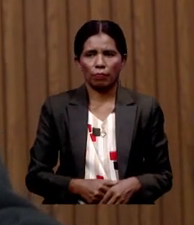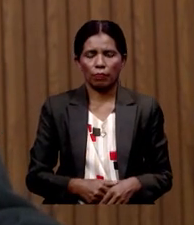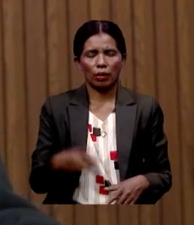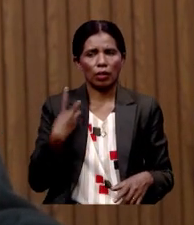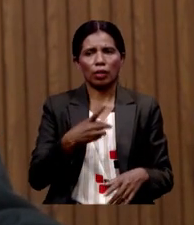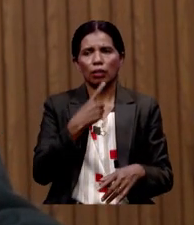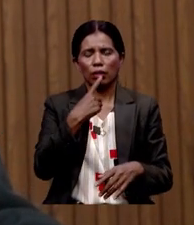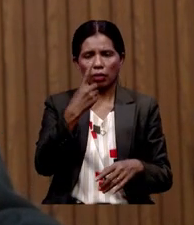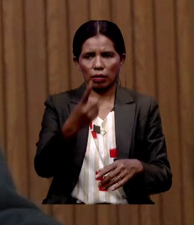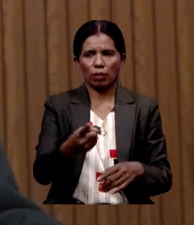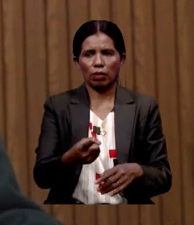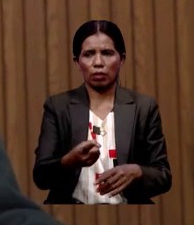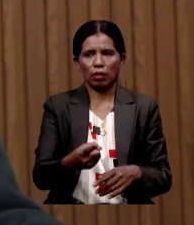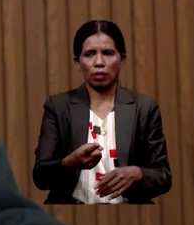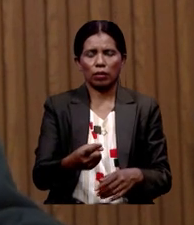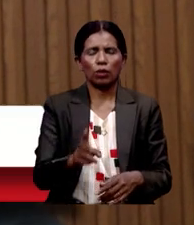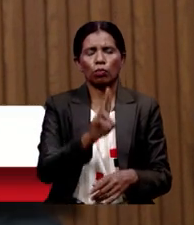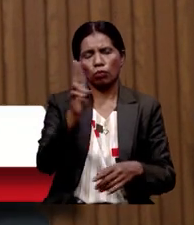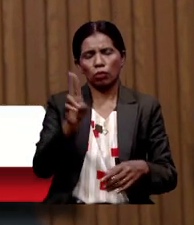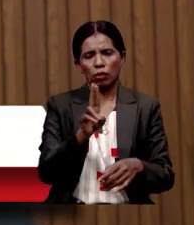klasifikasi tradisional hela ya